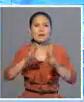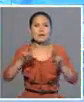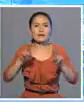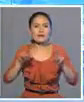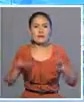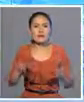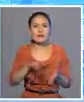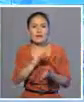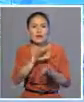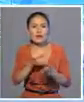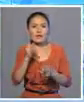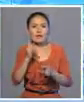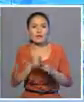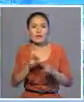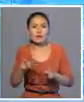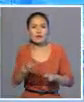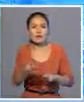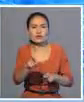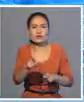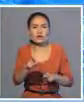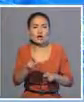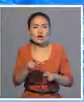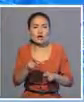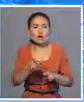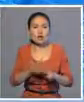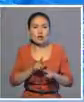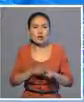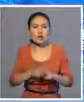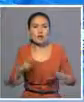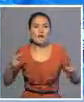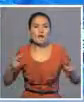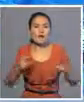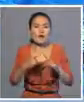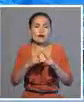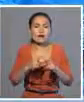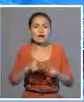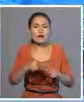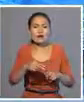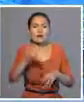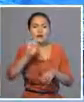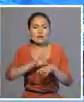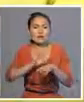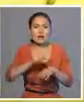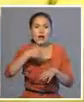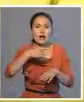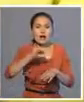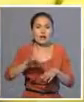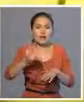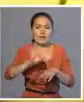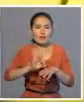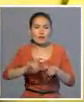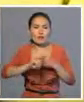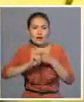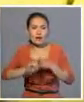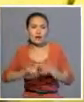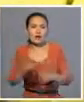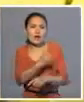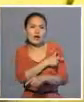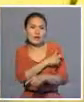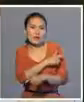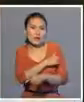Петропавлдың теміржол вокзалында құс тұмауына қарсы оқу-жаттығу шаралары өтті. Жоспар бойынша санитарлық-эпидемиологиялық қызмет мамандары пойызды қарсы